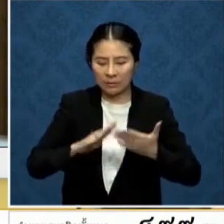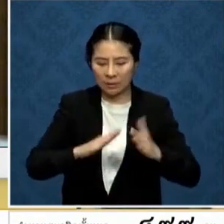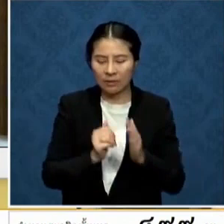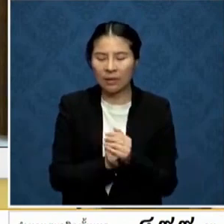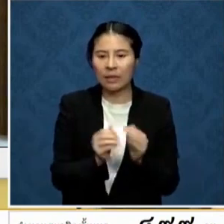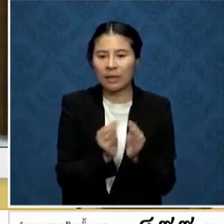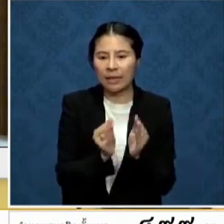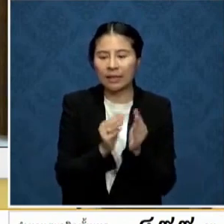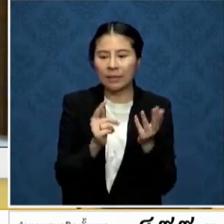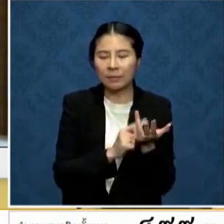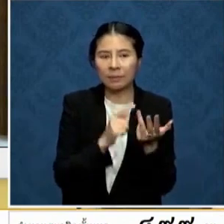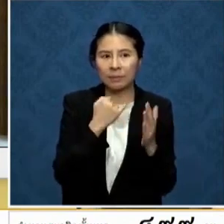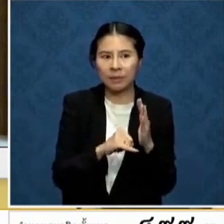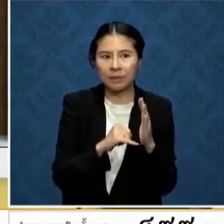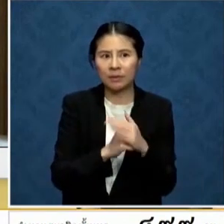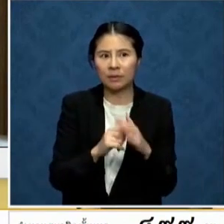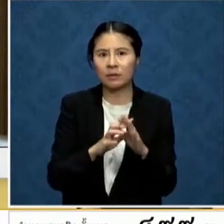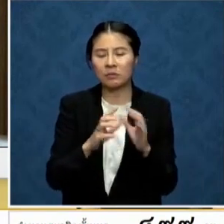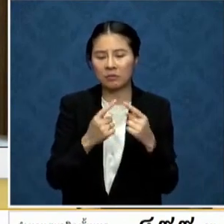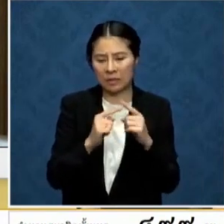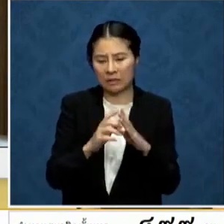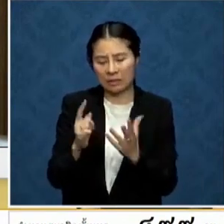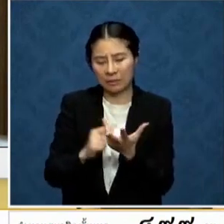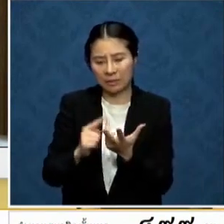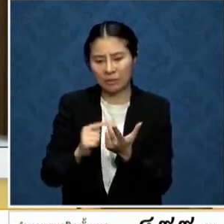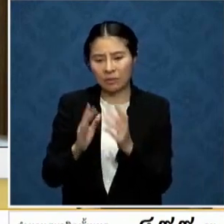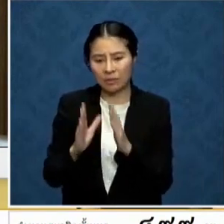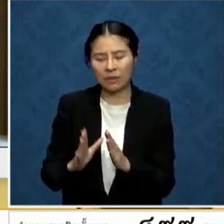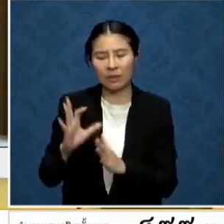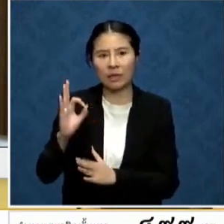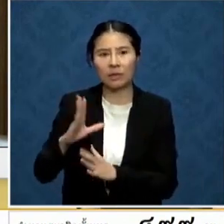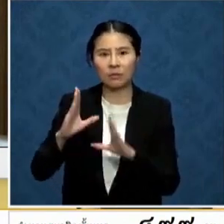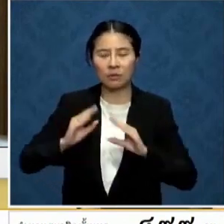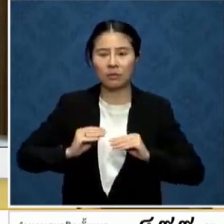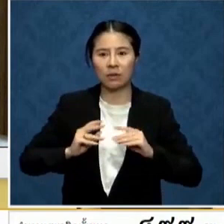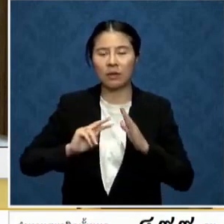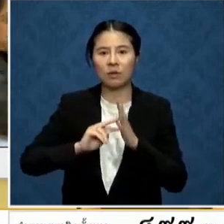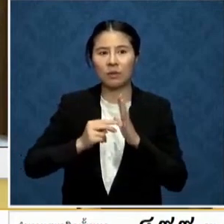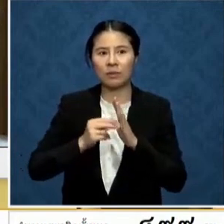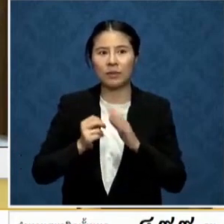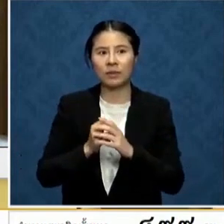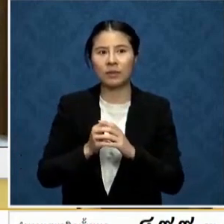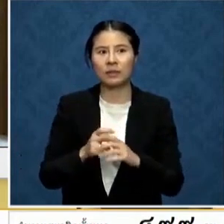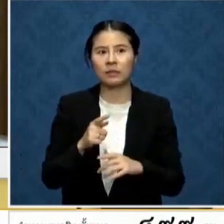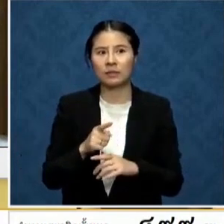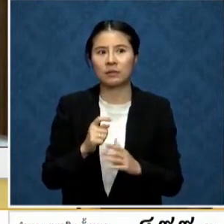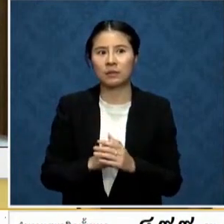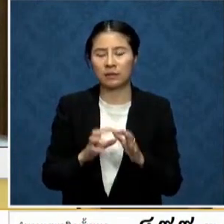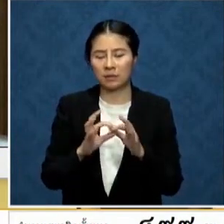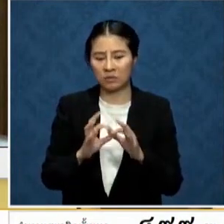ผิดเช่นความจริง 10คนเห็นชอบแต่ไปนับว่าแค่ 9คนเห็นชอบเนี่ยถ้าเกิดมันมีความผิดพลาดเป็น Human Errorหรือความผิดพลาดจากมนุษย์ในลักษณะเช่นนั้น